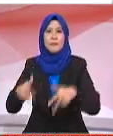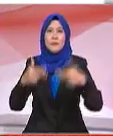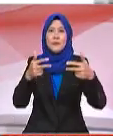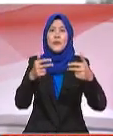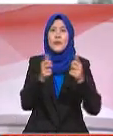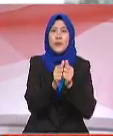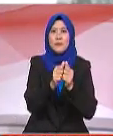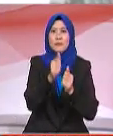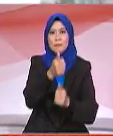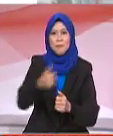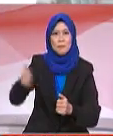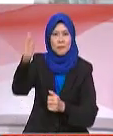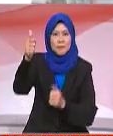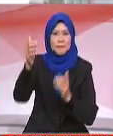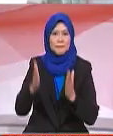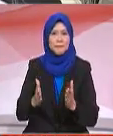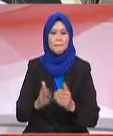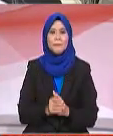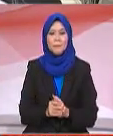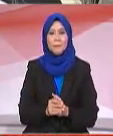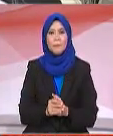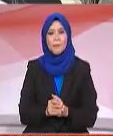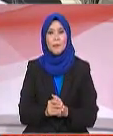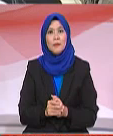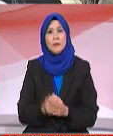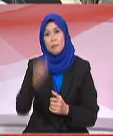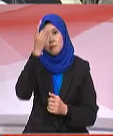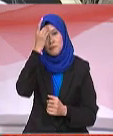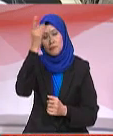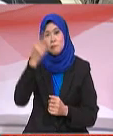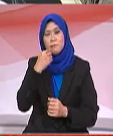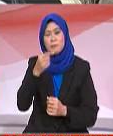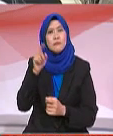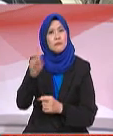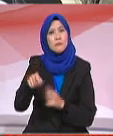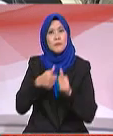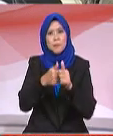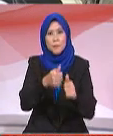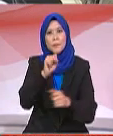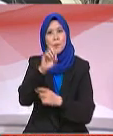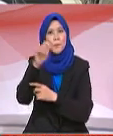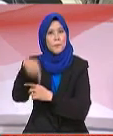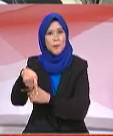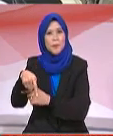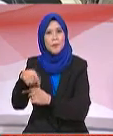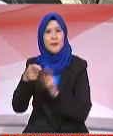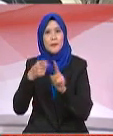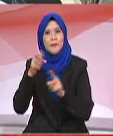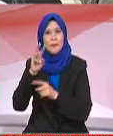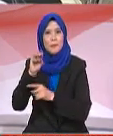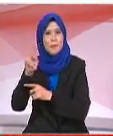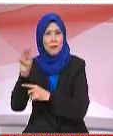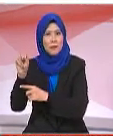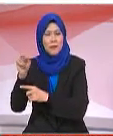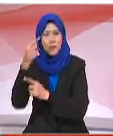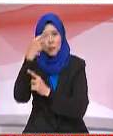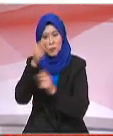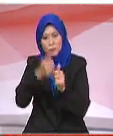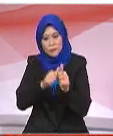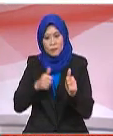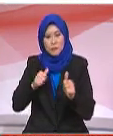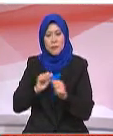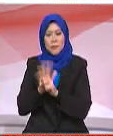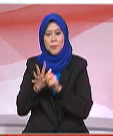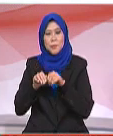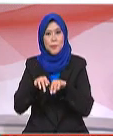dengan pengetua-pengetua ini. Datuk Misterin berharap agar semua pihak mematuhi SOP ditetapkan Majlis Keselamatan Negara MKN bagi mengelak